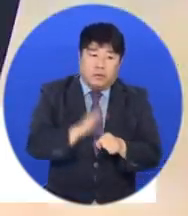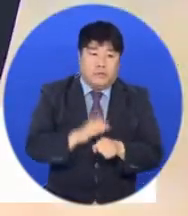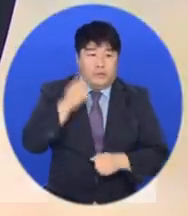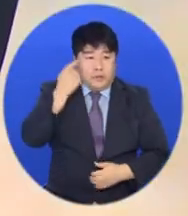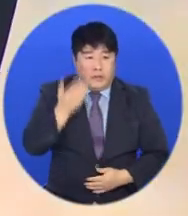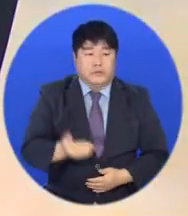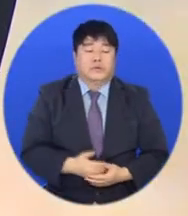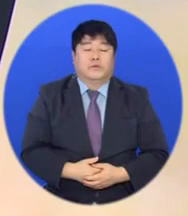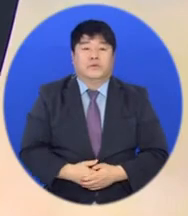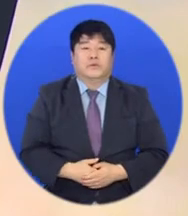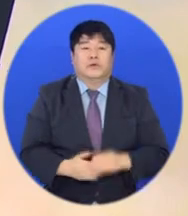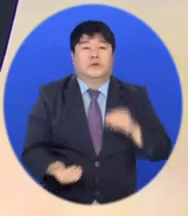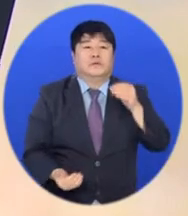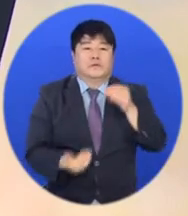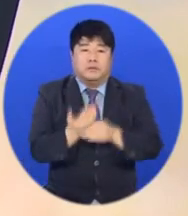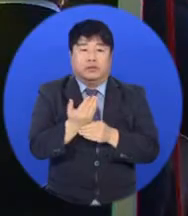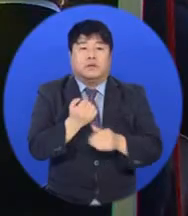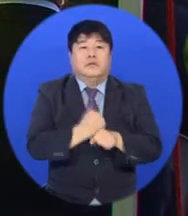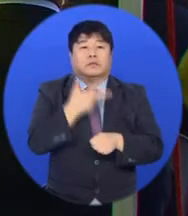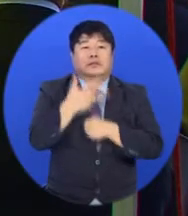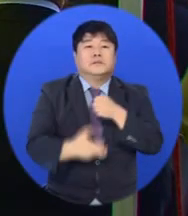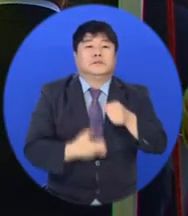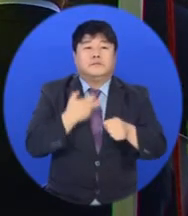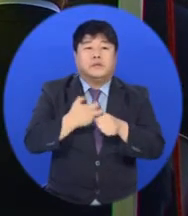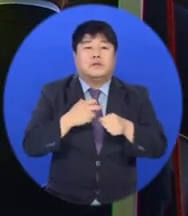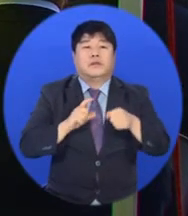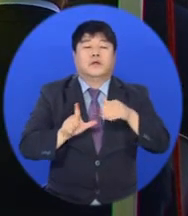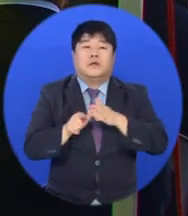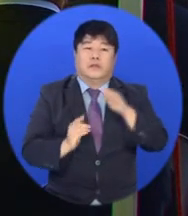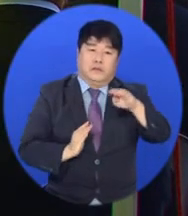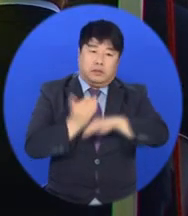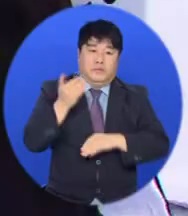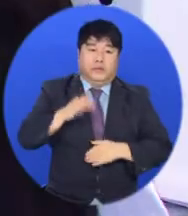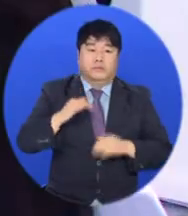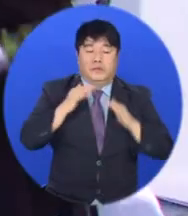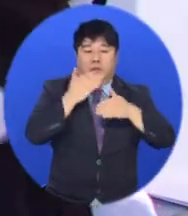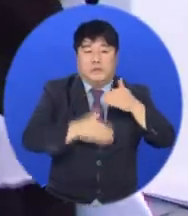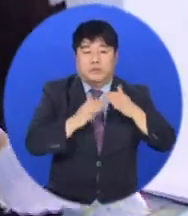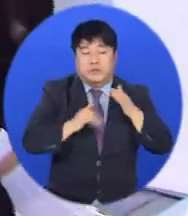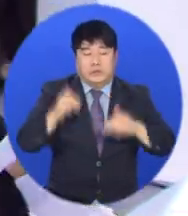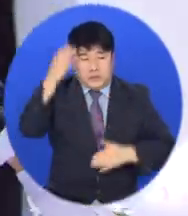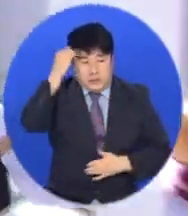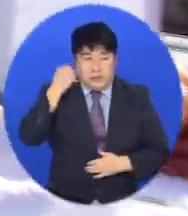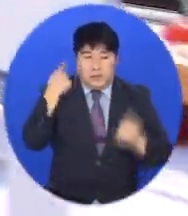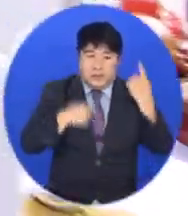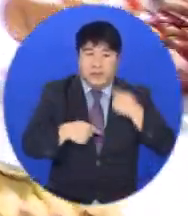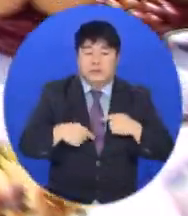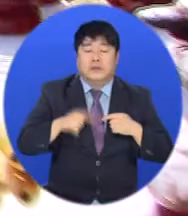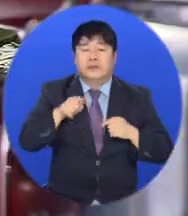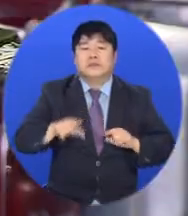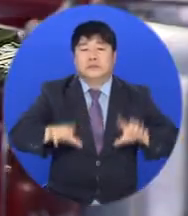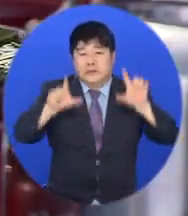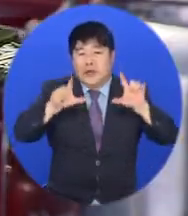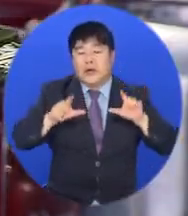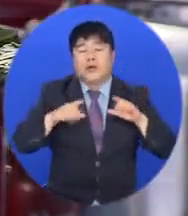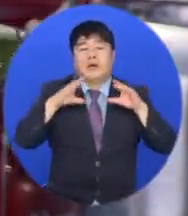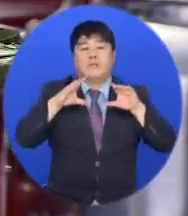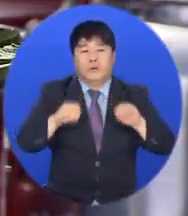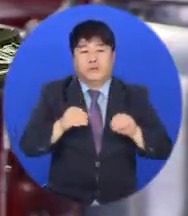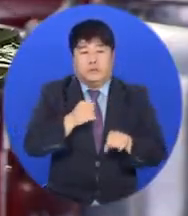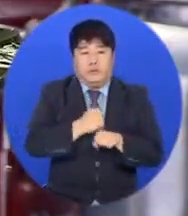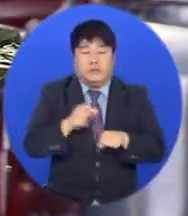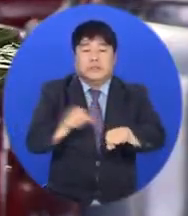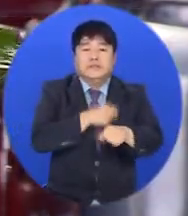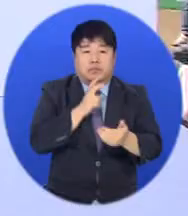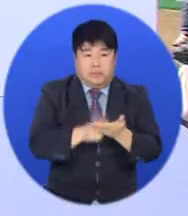억울하셨소. 사건이 발생한 지 70년이 넘었지만 유족들의 기억과 상처는 여전히 그날에 멈춰 있고 특별법